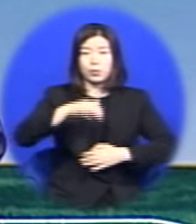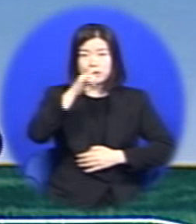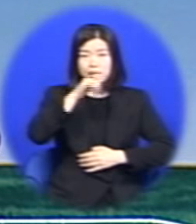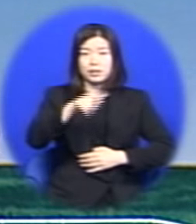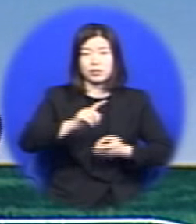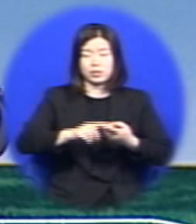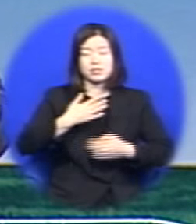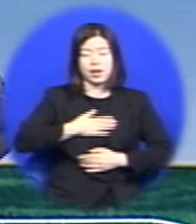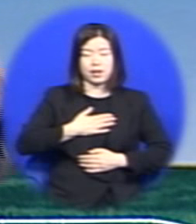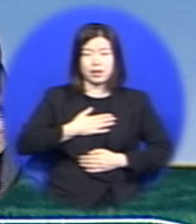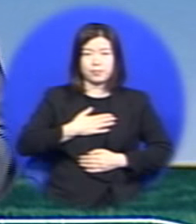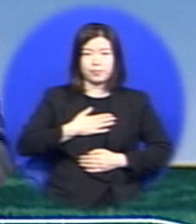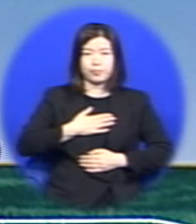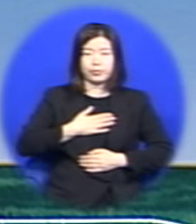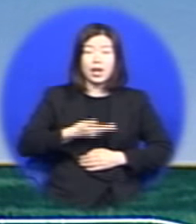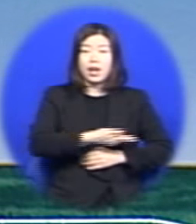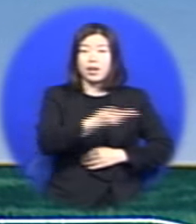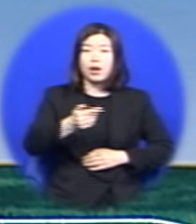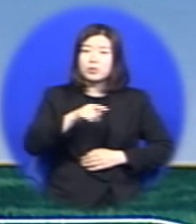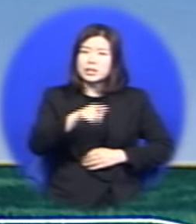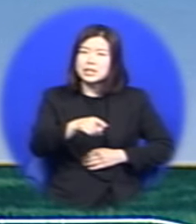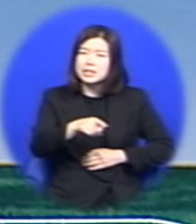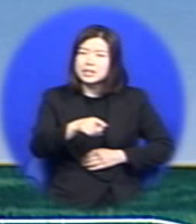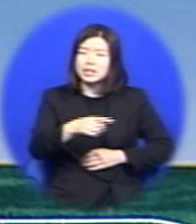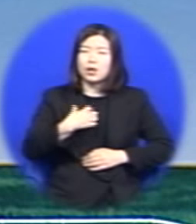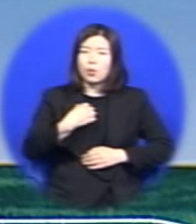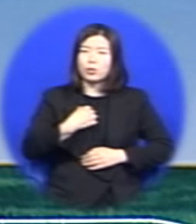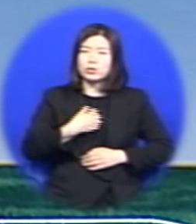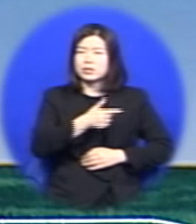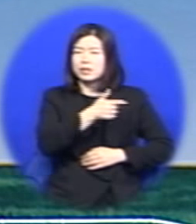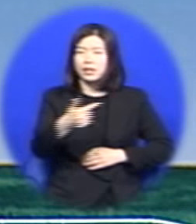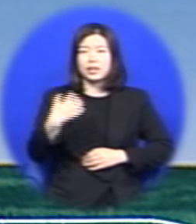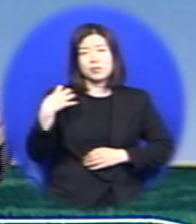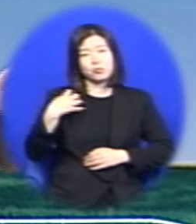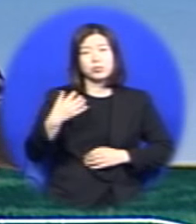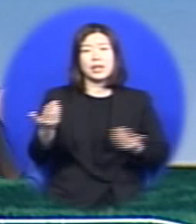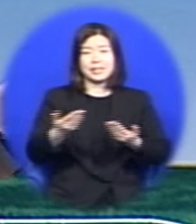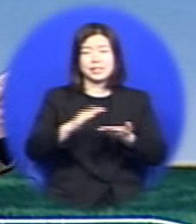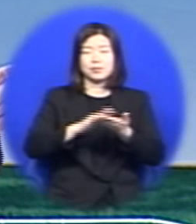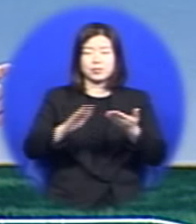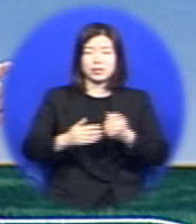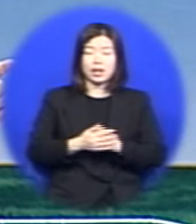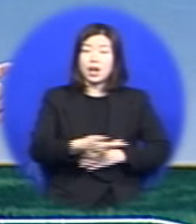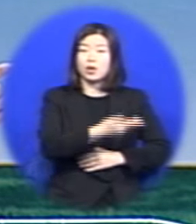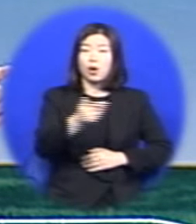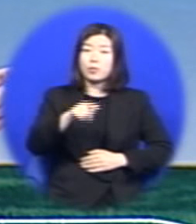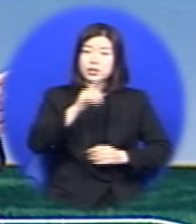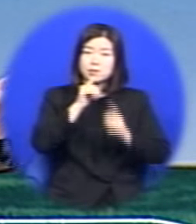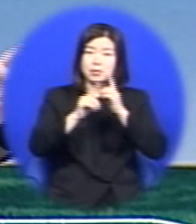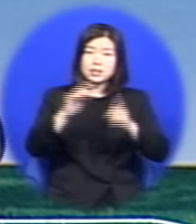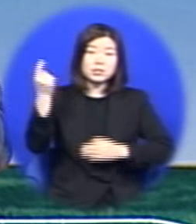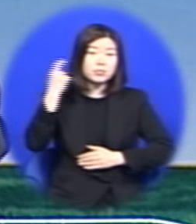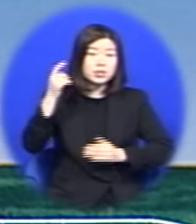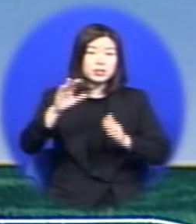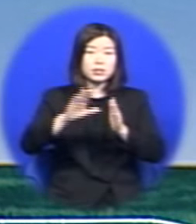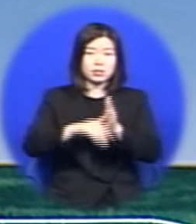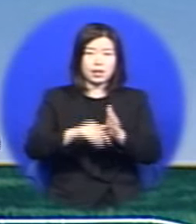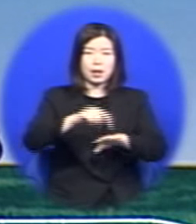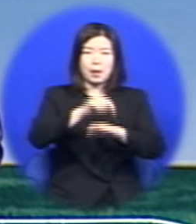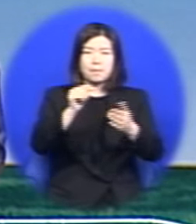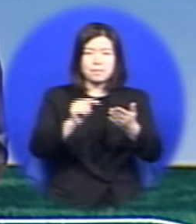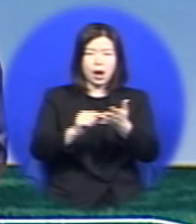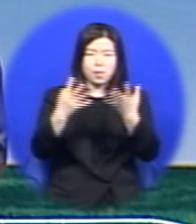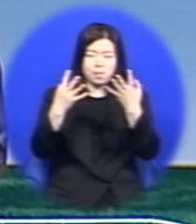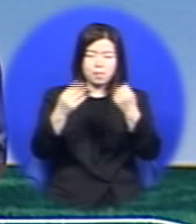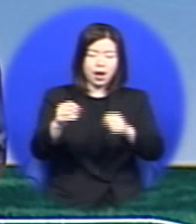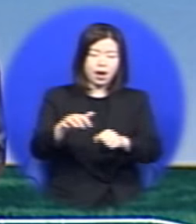거예요. 여러분, 이것은 대단히 부담스러운 일입니다. 아마 여러분들이 이 말씀을 들을 때 마음이 굉장히